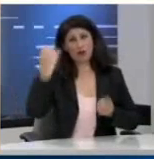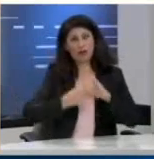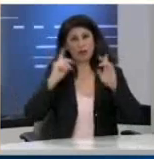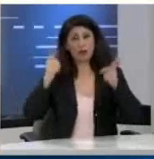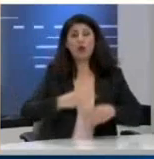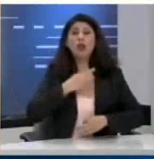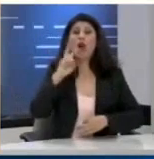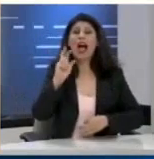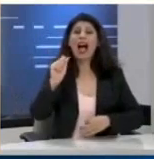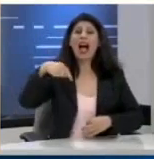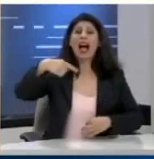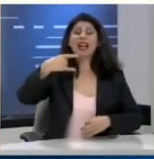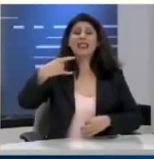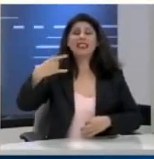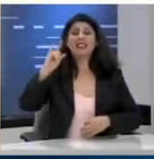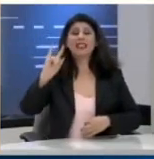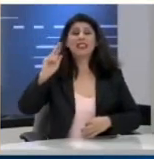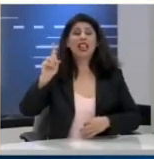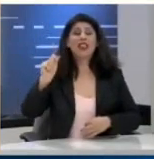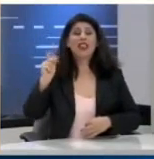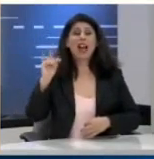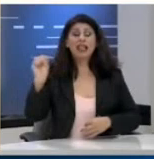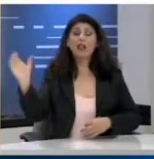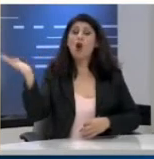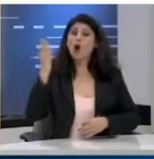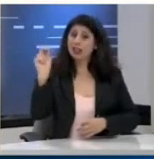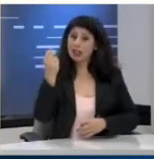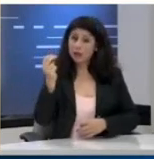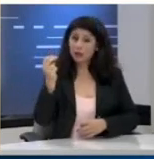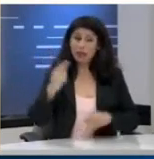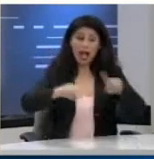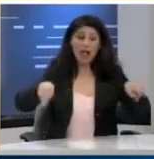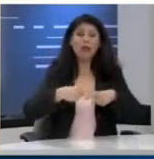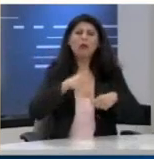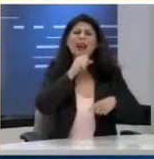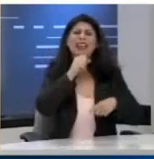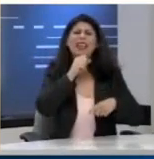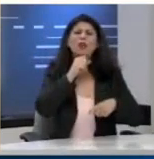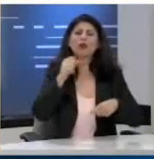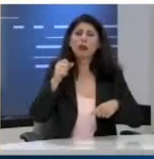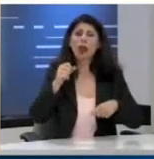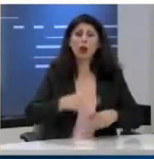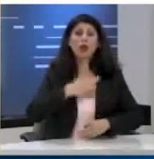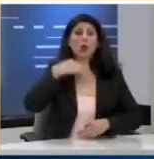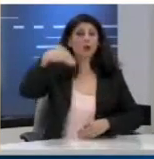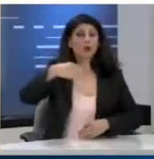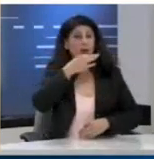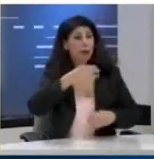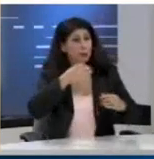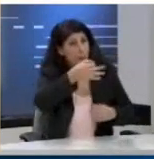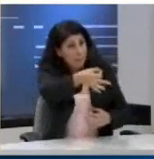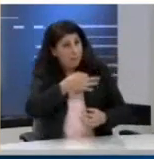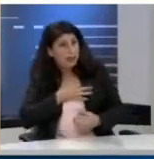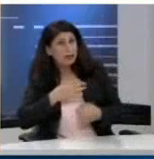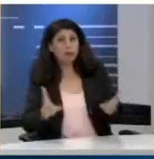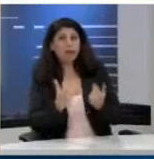όταν ήταν στην Βουλή, στην αίθουσα της Γερουσίας, ο κ. Μοσκοβισή, και του είπε: πείτε μας επιτέλους για να ξέρουμε κι εμείς, γιατί το